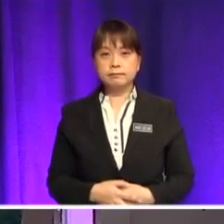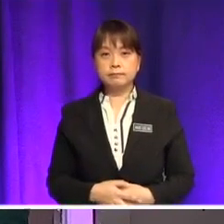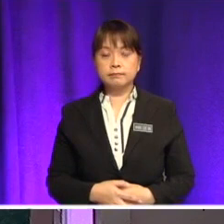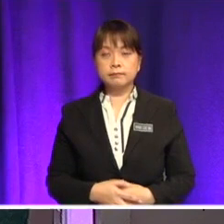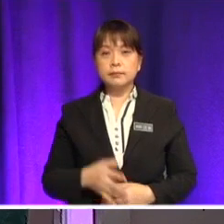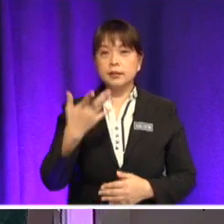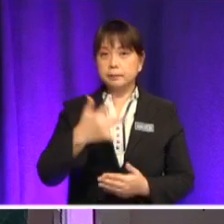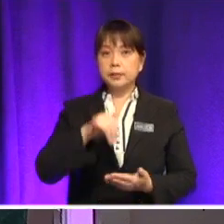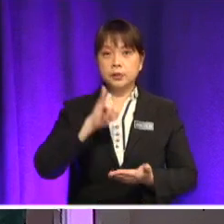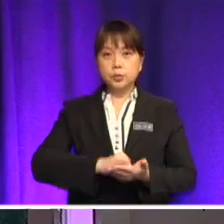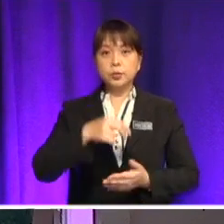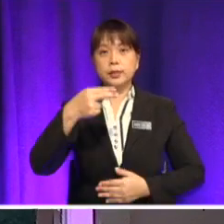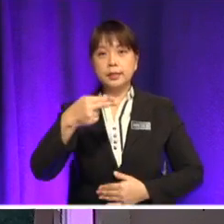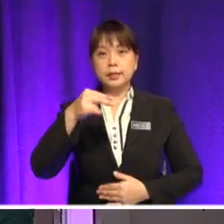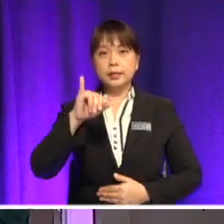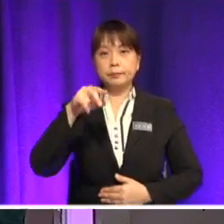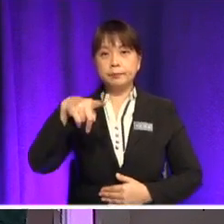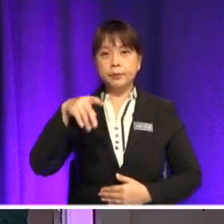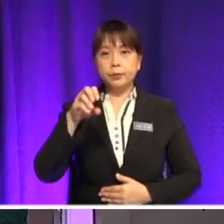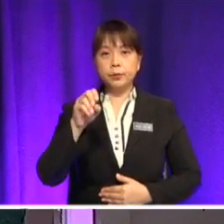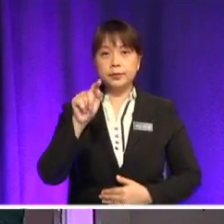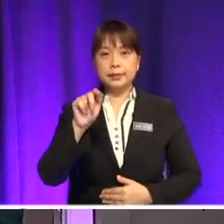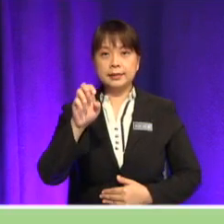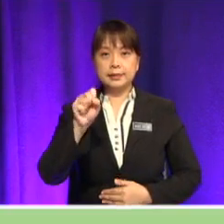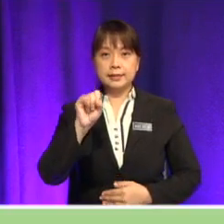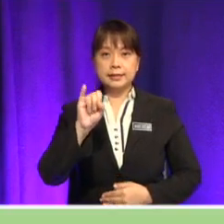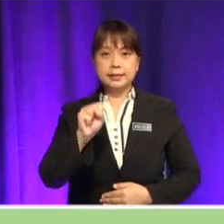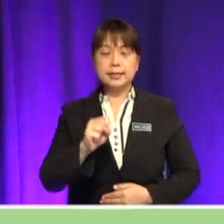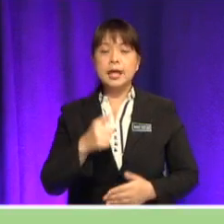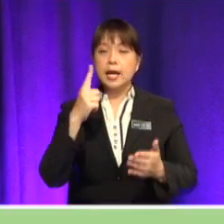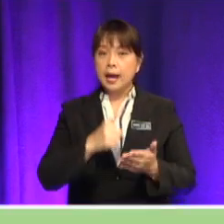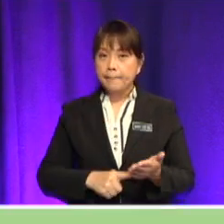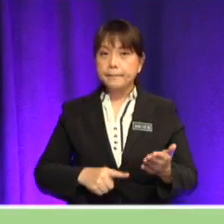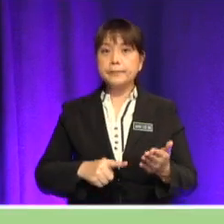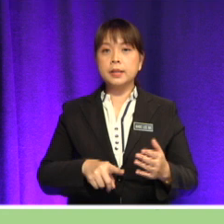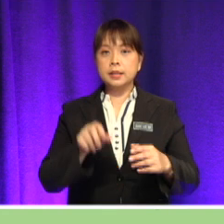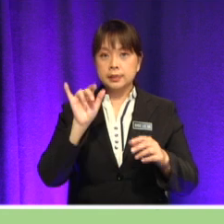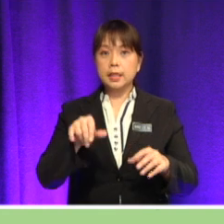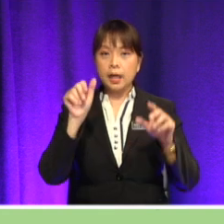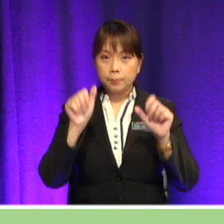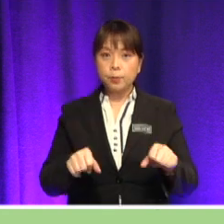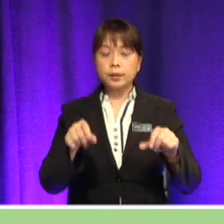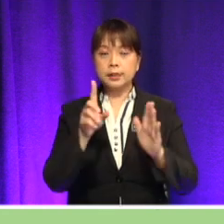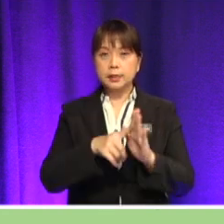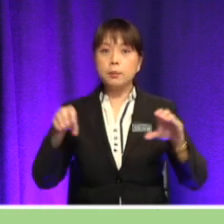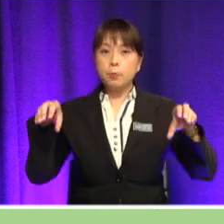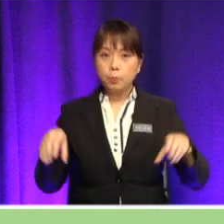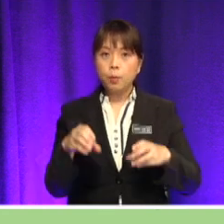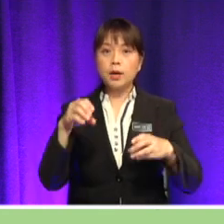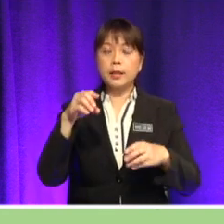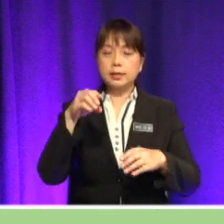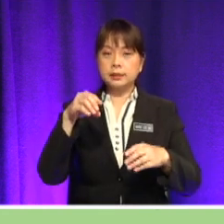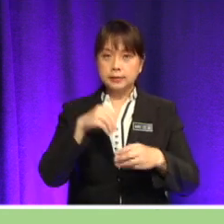hipotesis jadi apa hipotesis yang boleh dibuat dari eksperimen